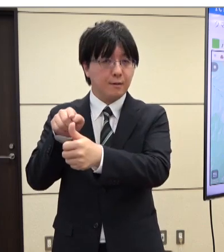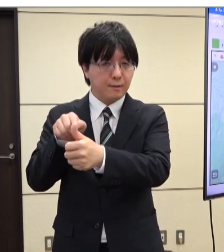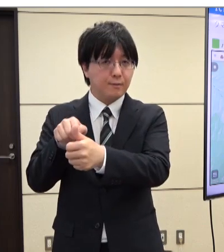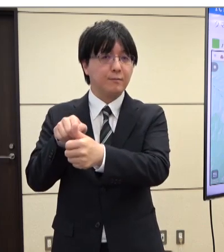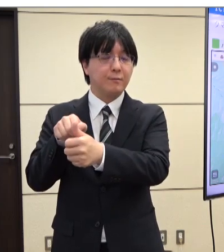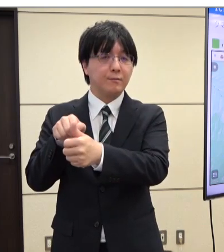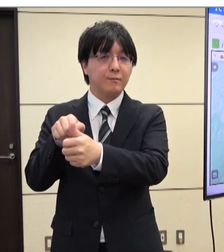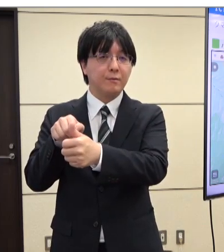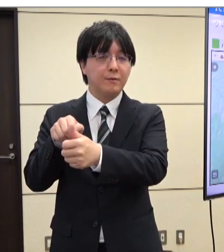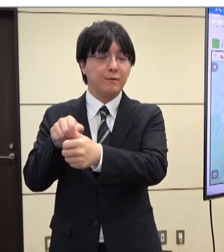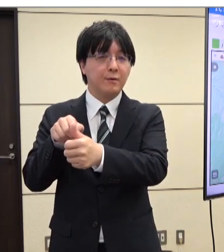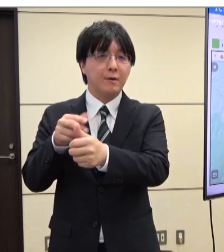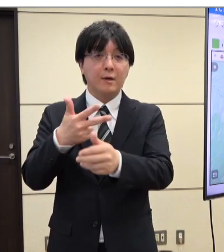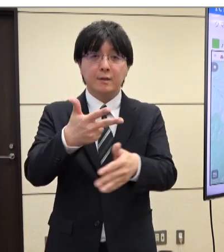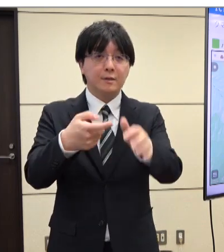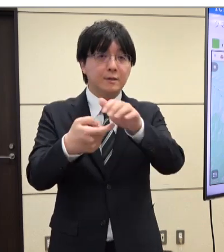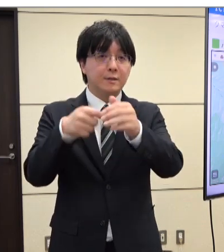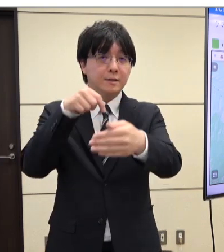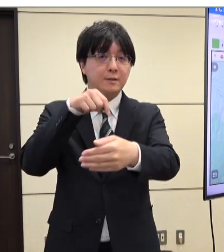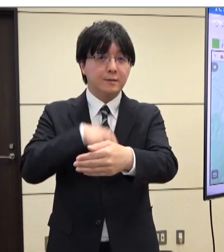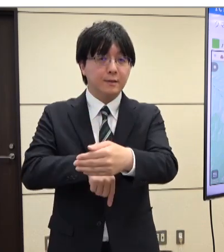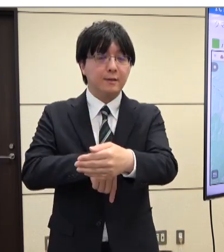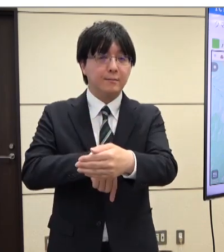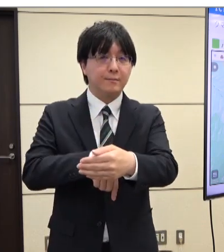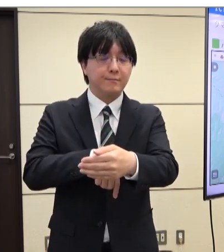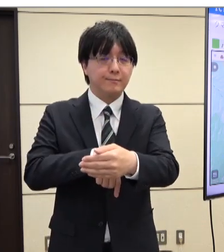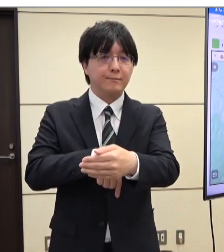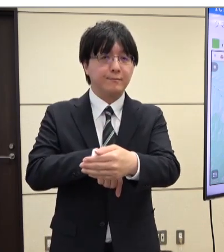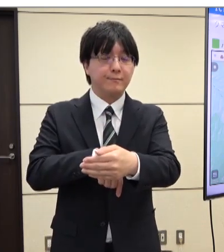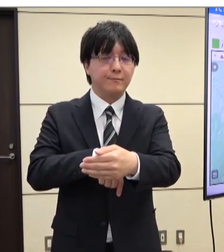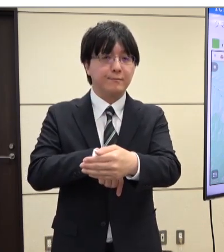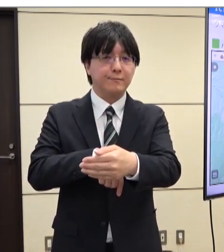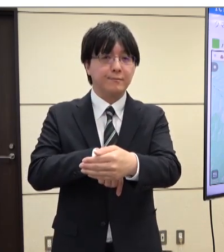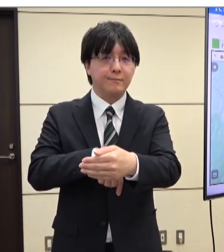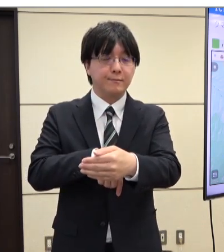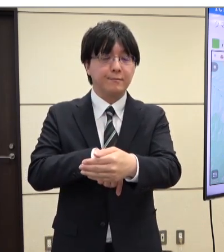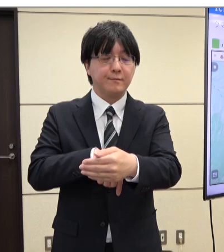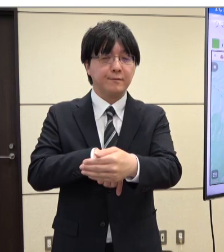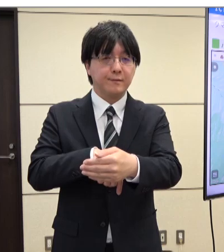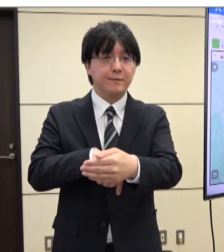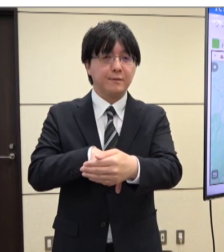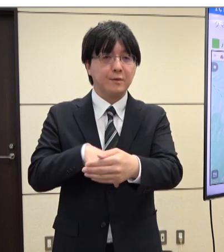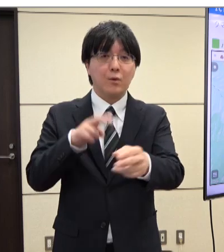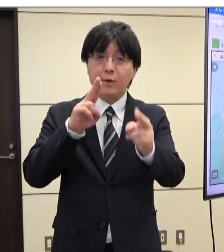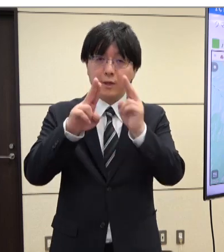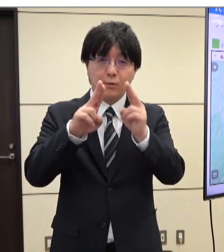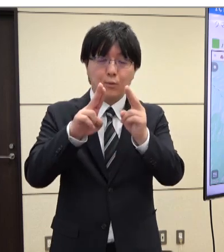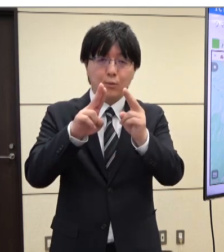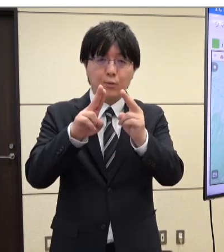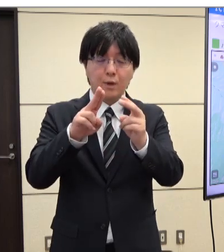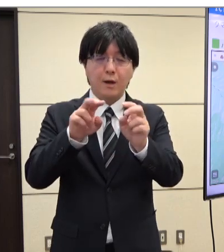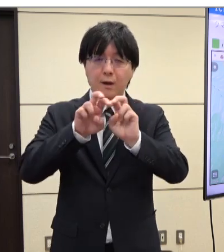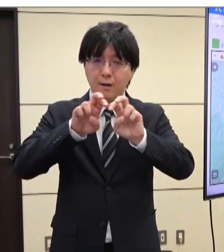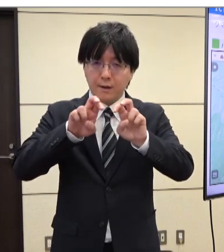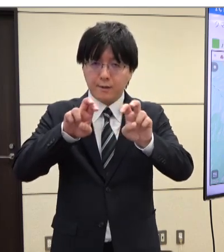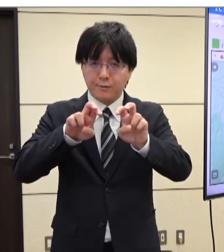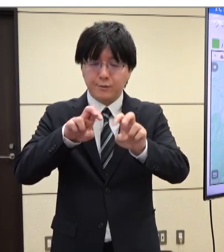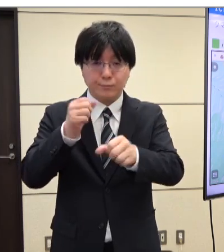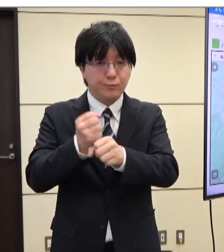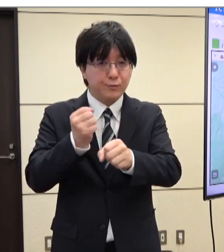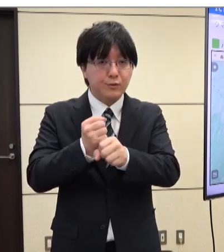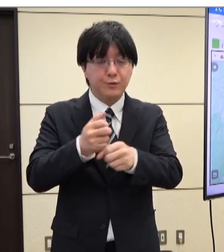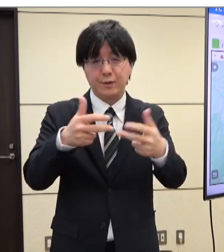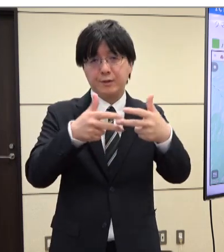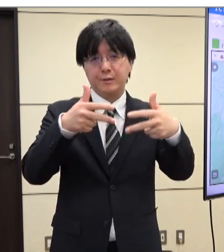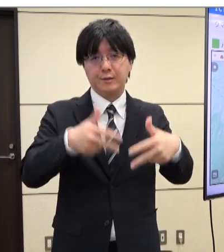市内にも置かれてますエフコムさんが開発した仕組みシステムを使って、今回